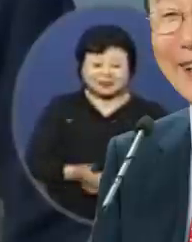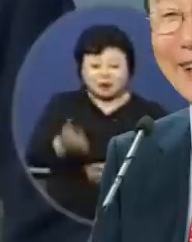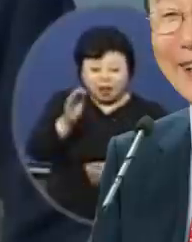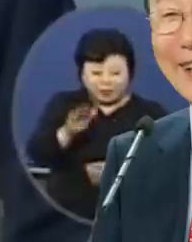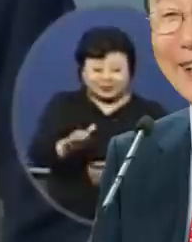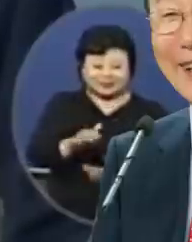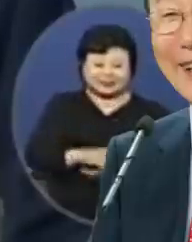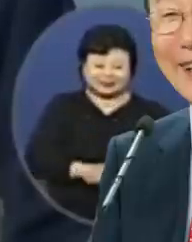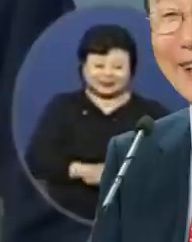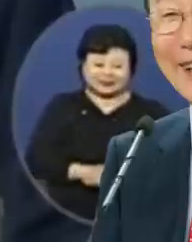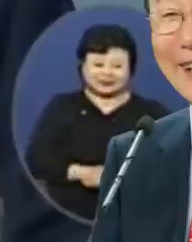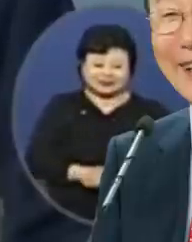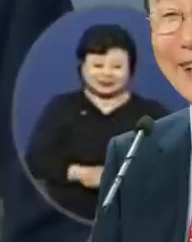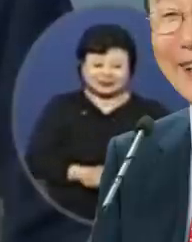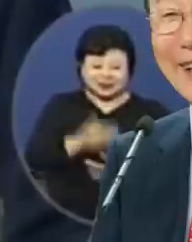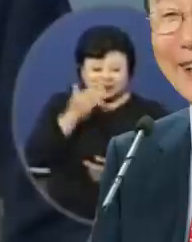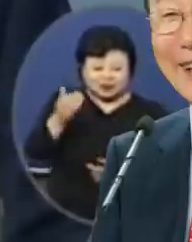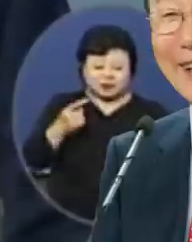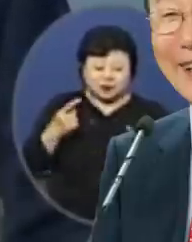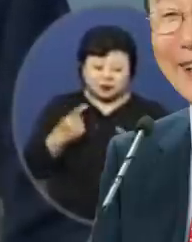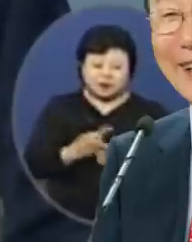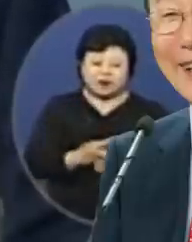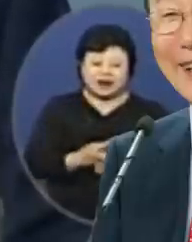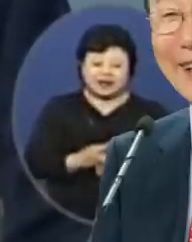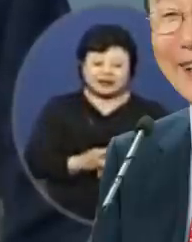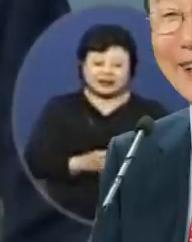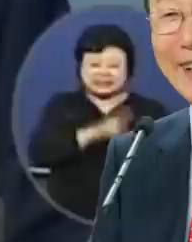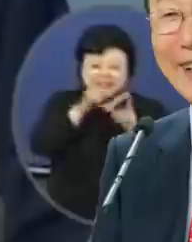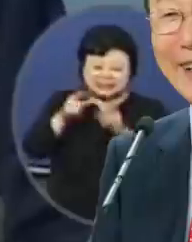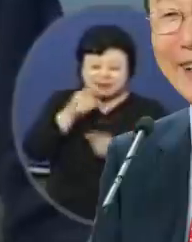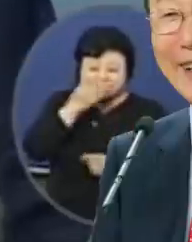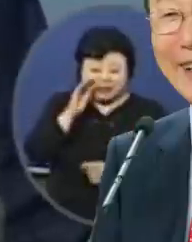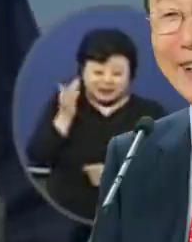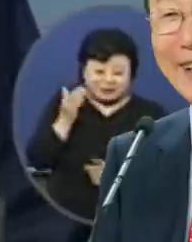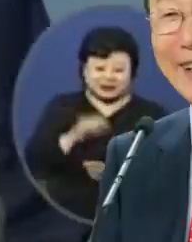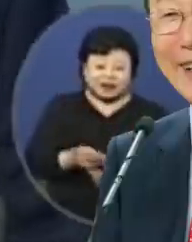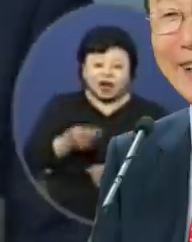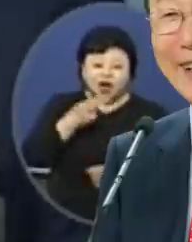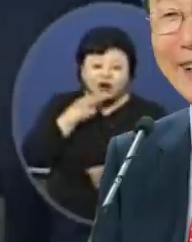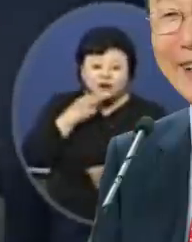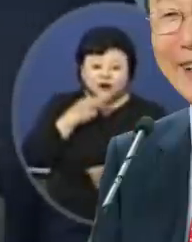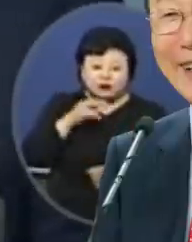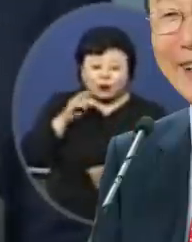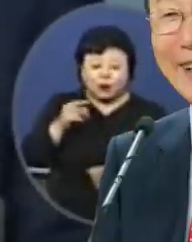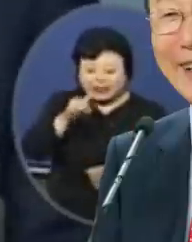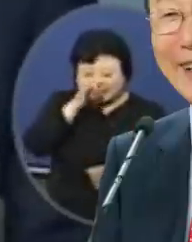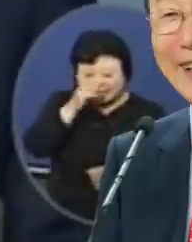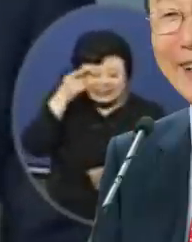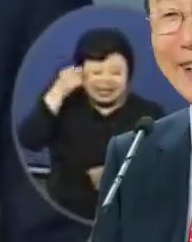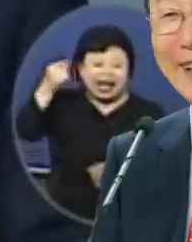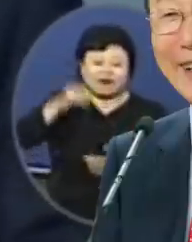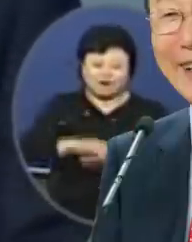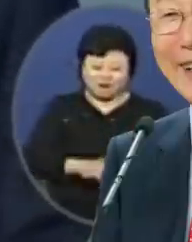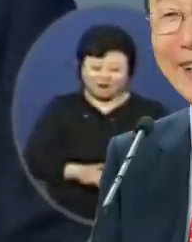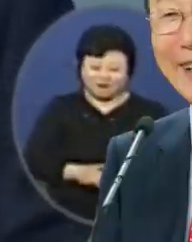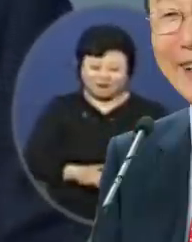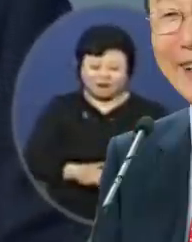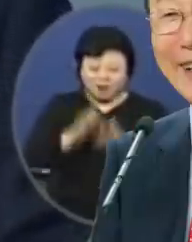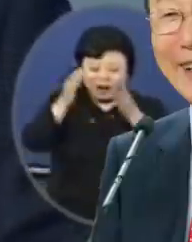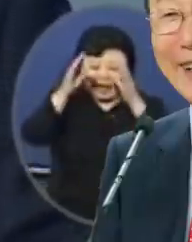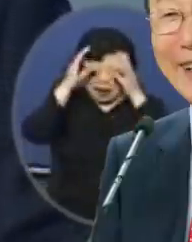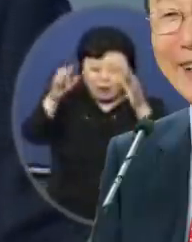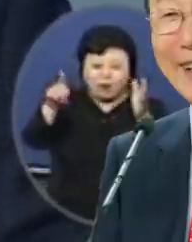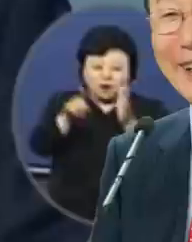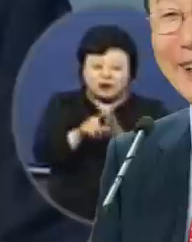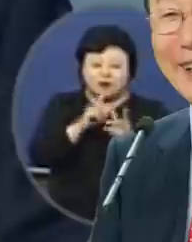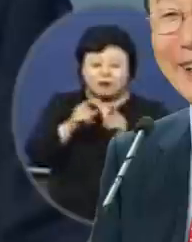그러면 여러분이 변화된 삶을 살 수 있는 것입니다. 없는 것을 있는 것 같이 생각하고 바라보고